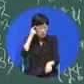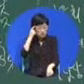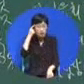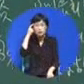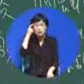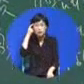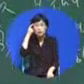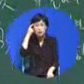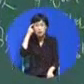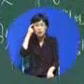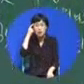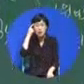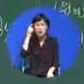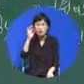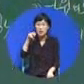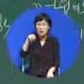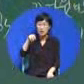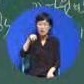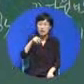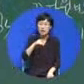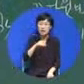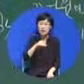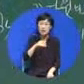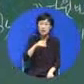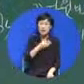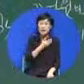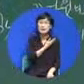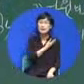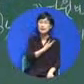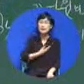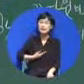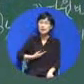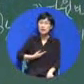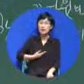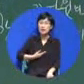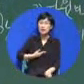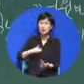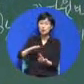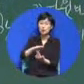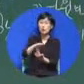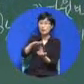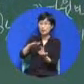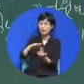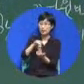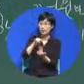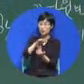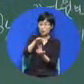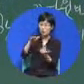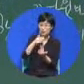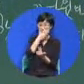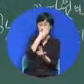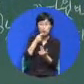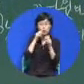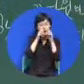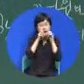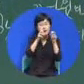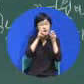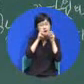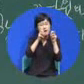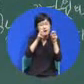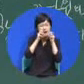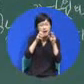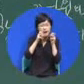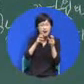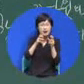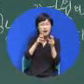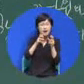all. 사도 요한이 복음 전하다가 누명 썼어요. Apostle John was preaching the gospel.